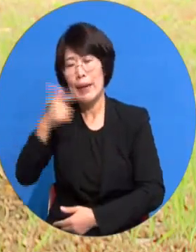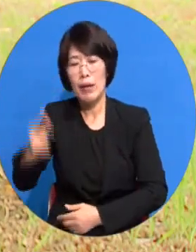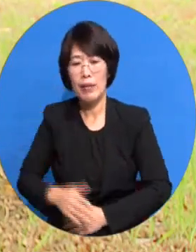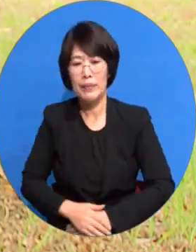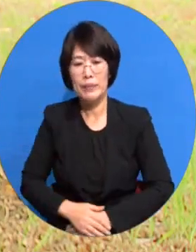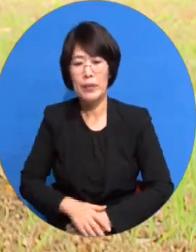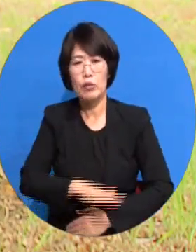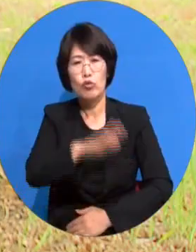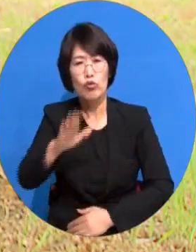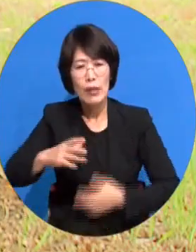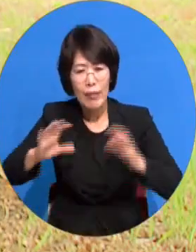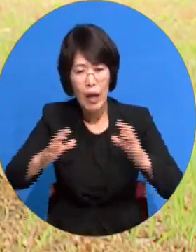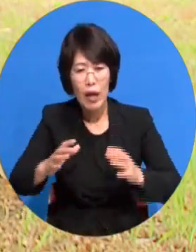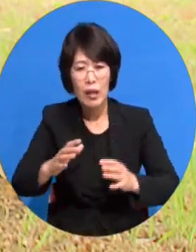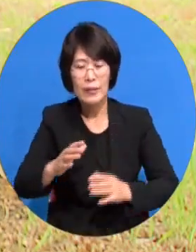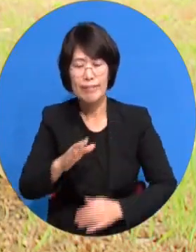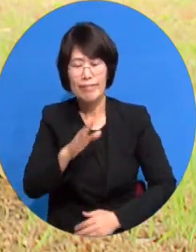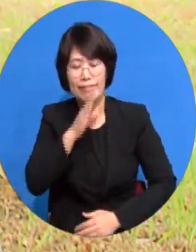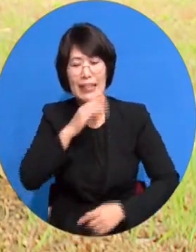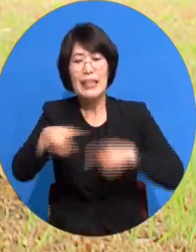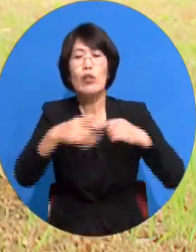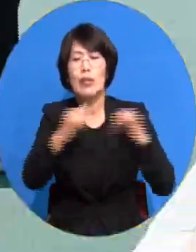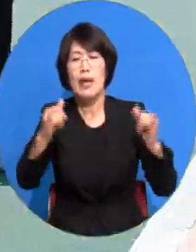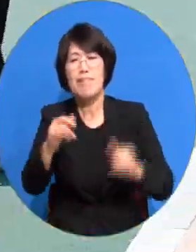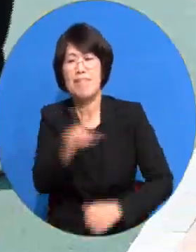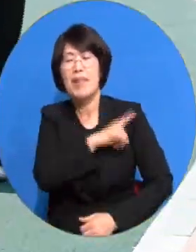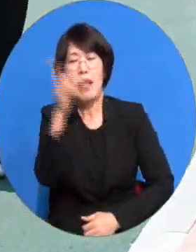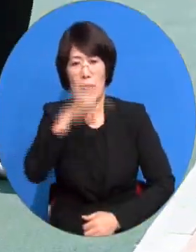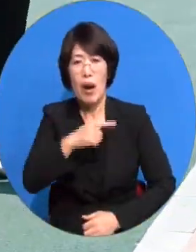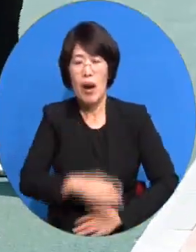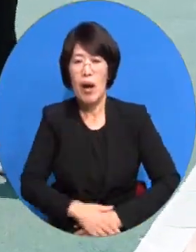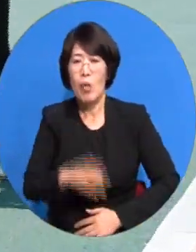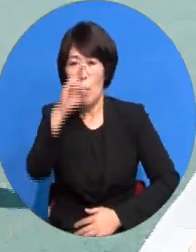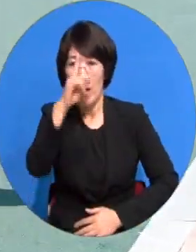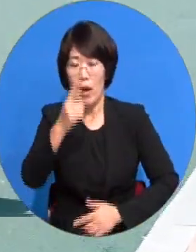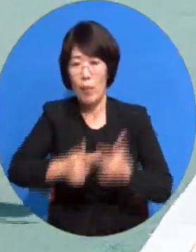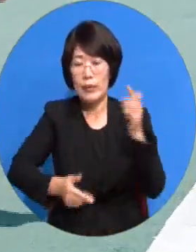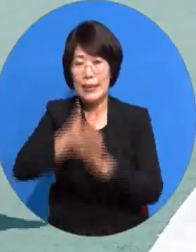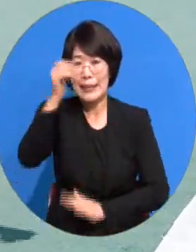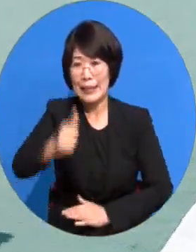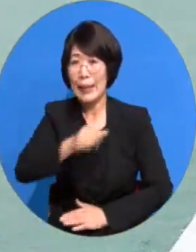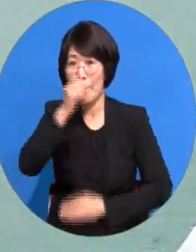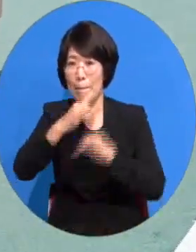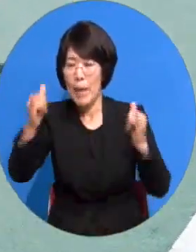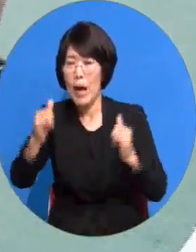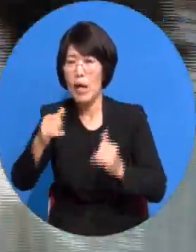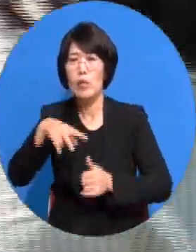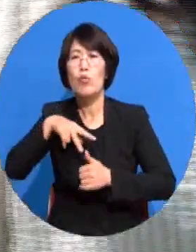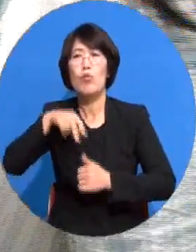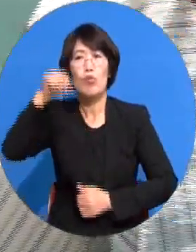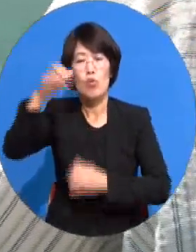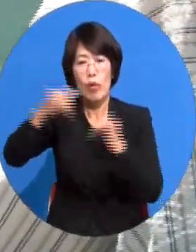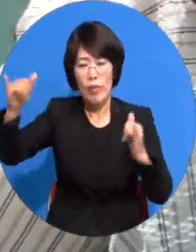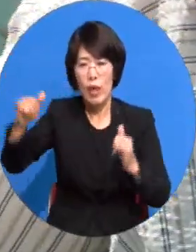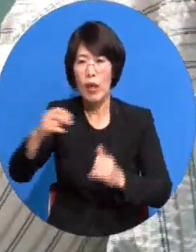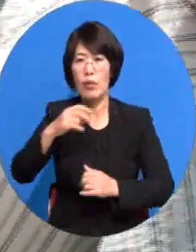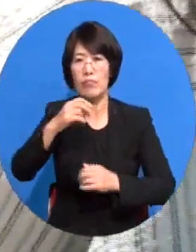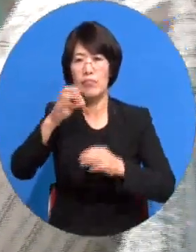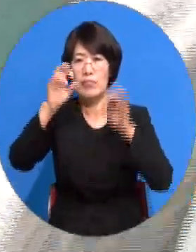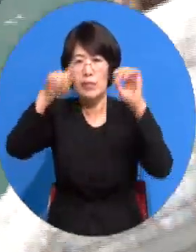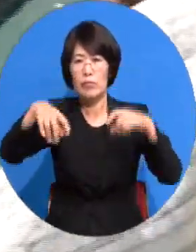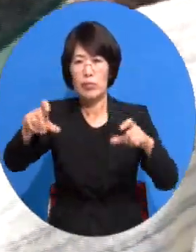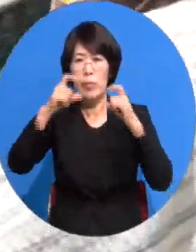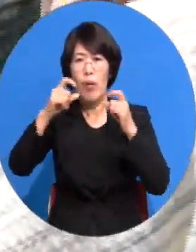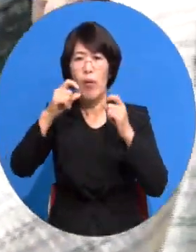사람들이 정치한 사람들까지 나쁜 사람들 없어요. 또 박홍률 목포시장 당선인이 후보 시절 무혐의 처분을